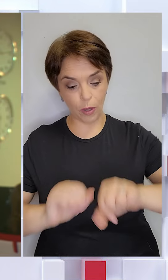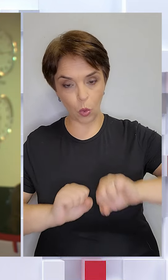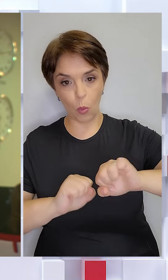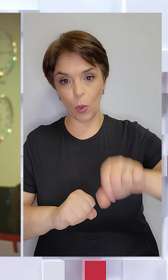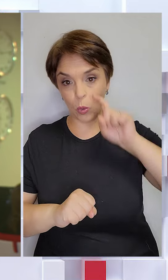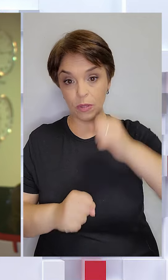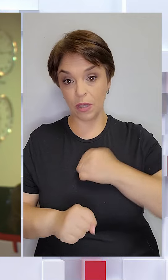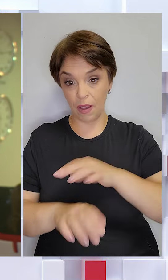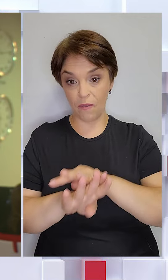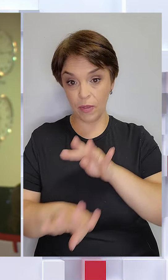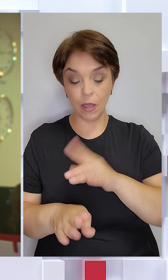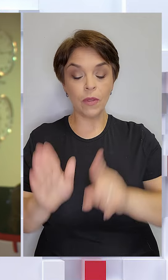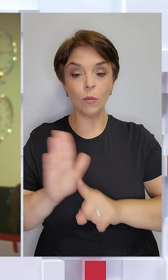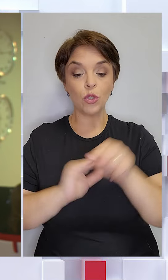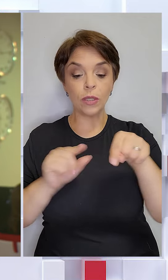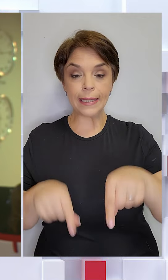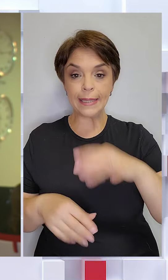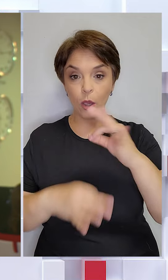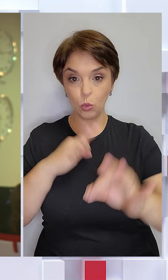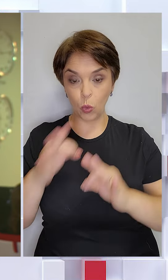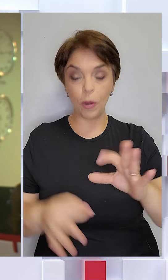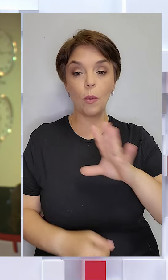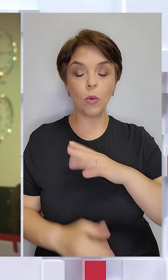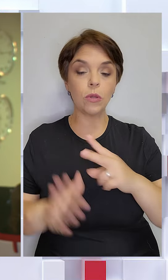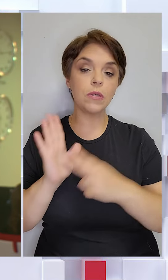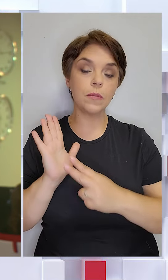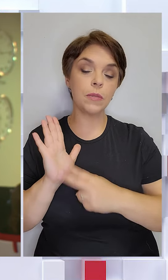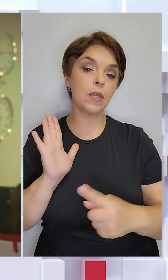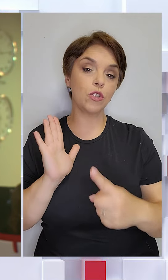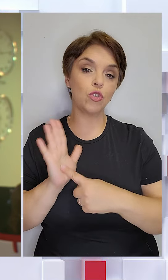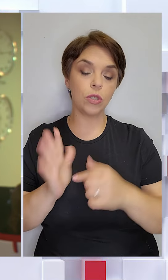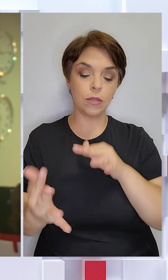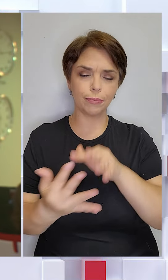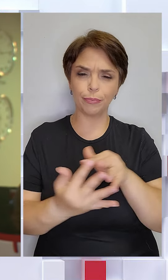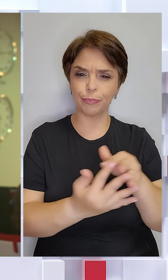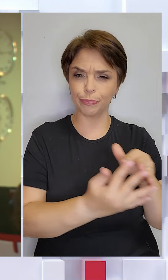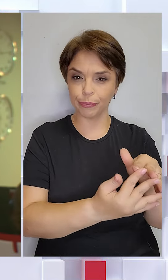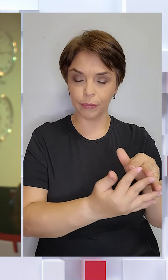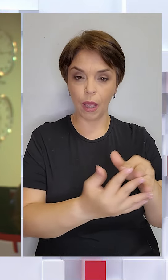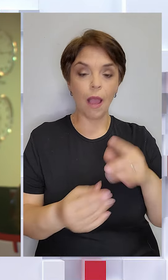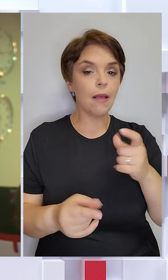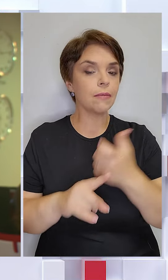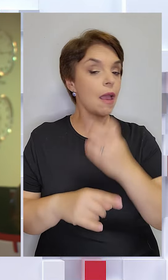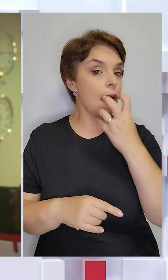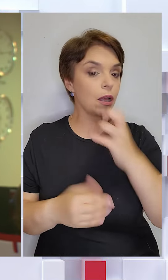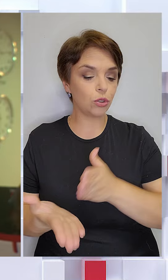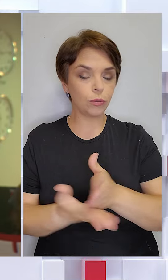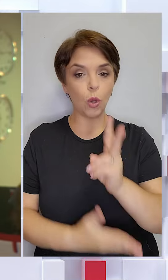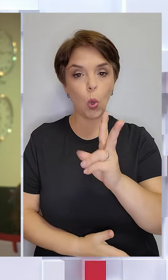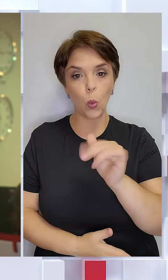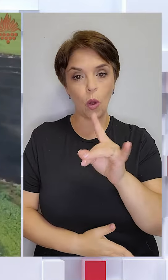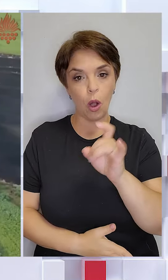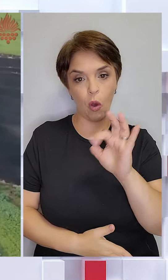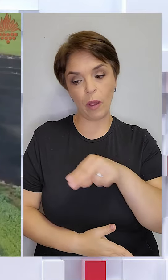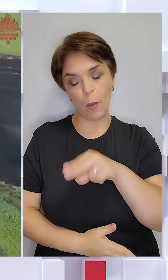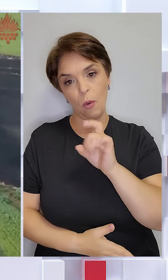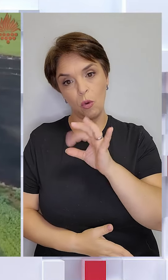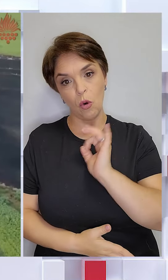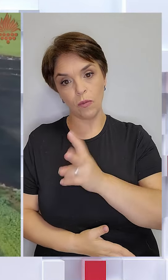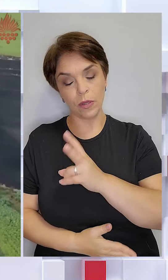оборону українських військ. Від початку цієї доби відбулося 76 бойових зіткнень. Найгарячіше на Курахівському та